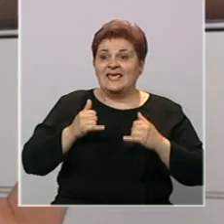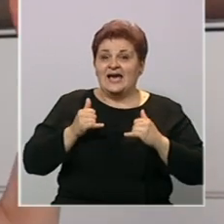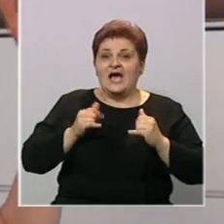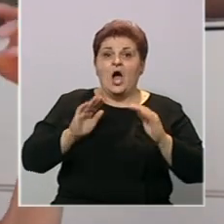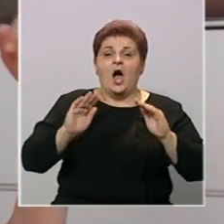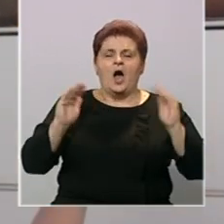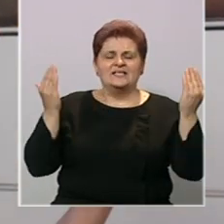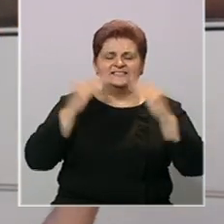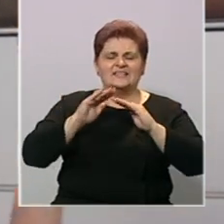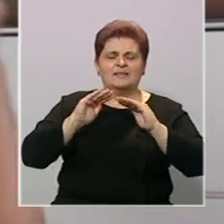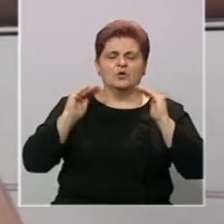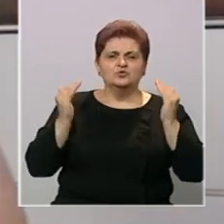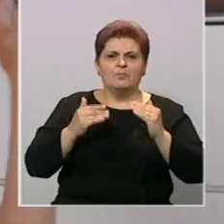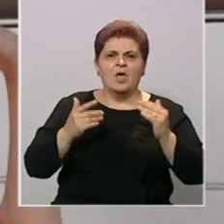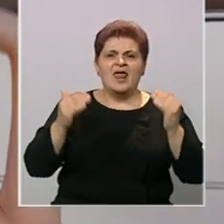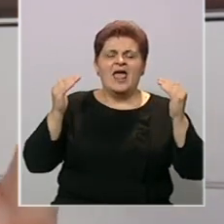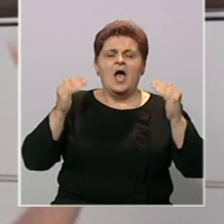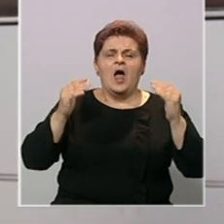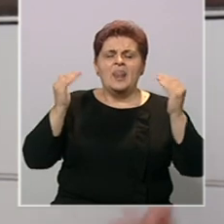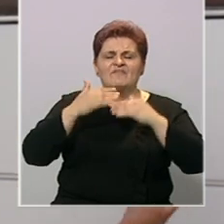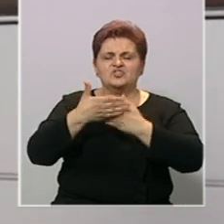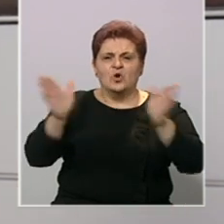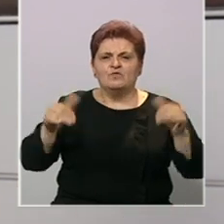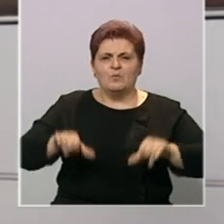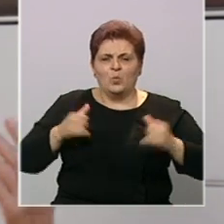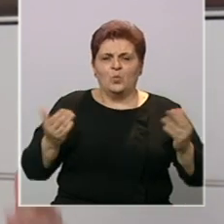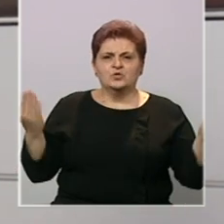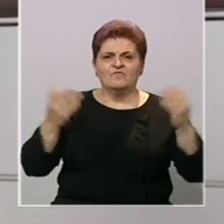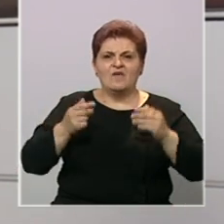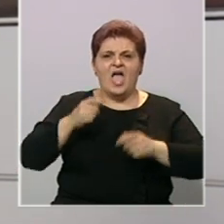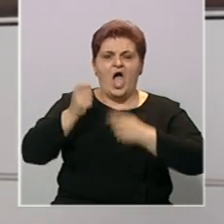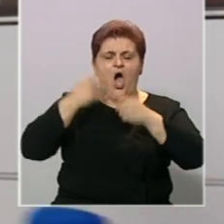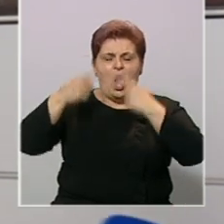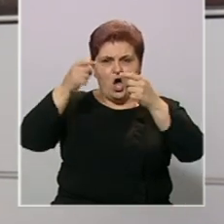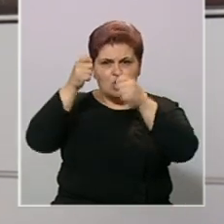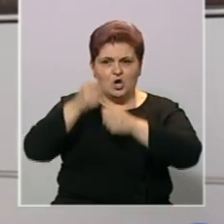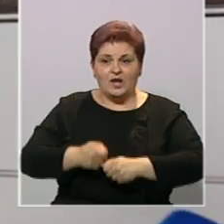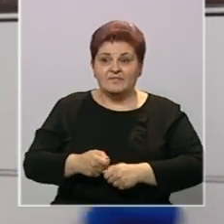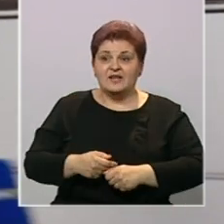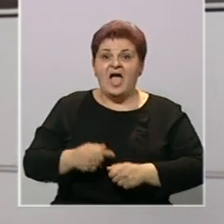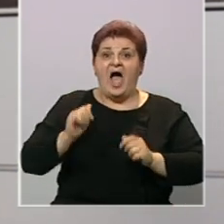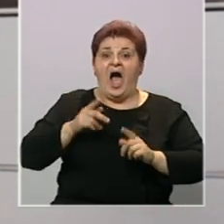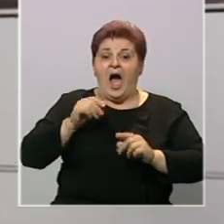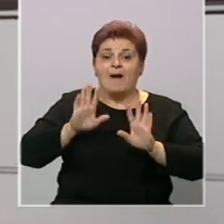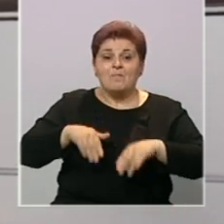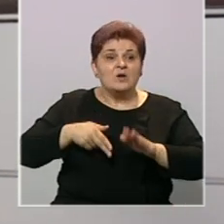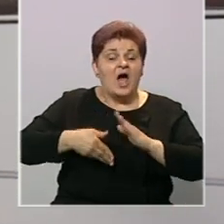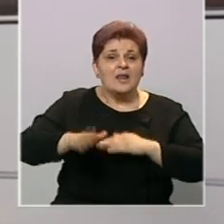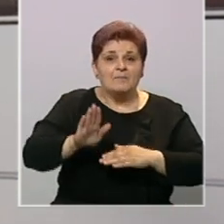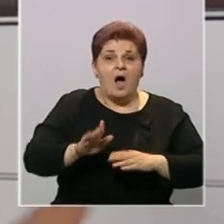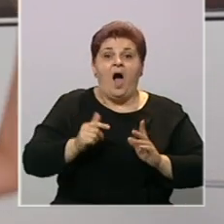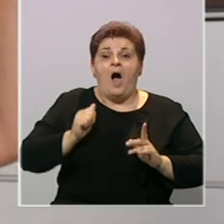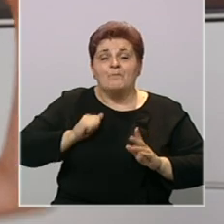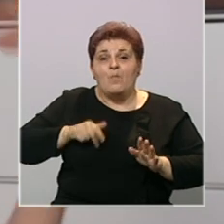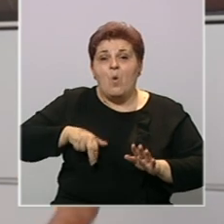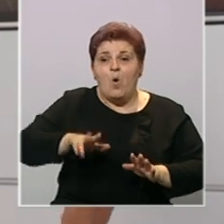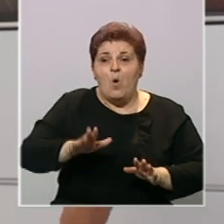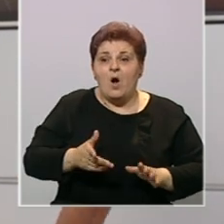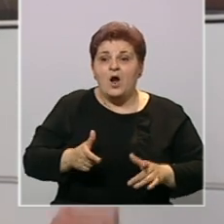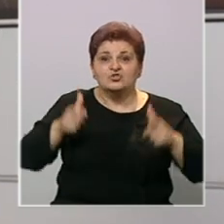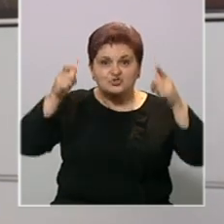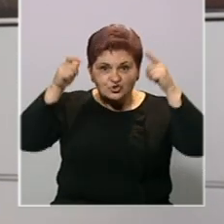Zatamnim sobu, ohladim na večer, ujutro zatvorim, navučem roletne. I... Kad se mora napolje? A kad se mora napolje, šešir,